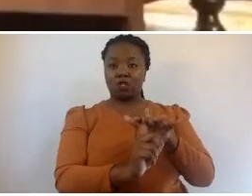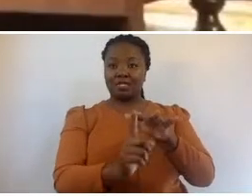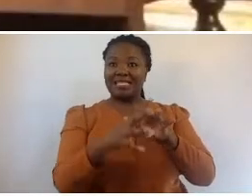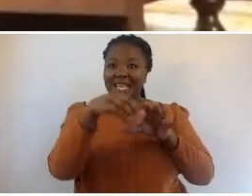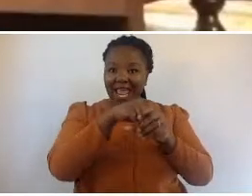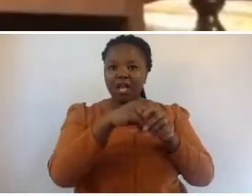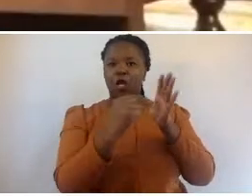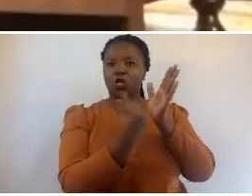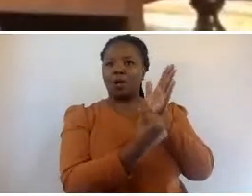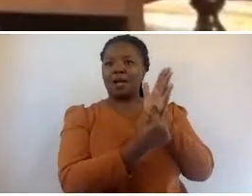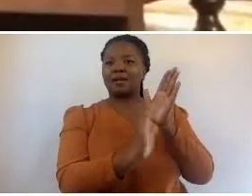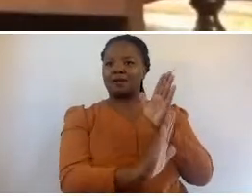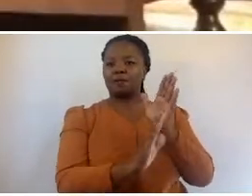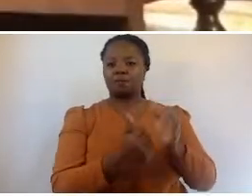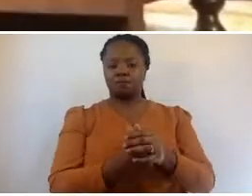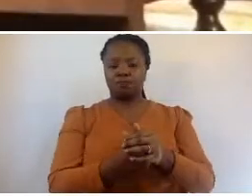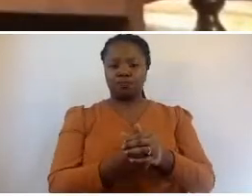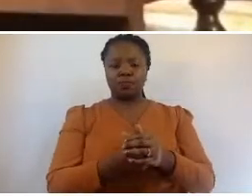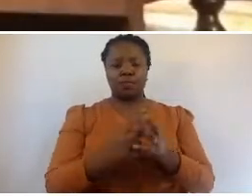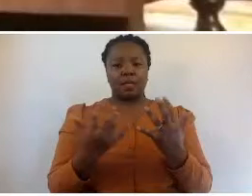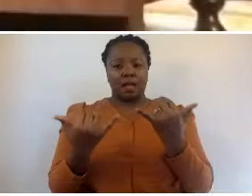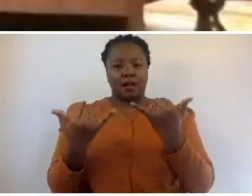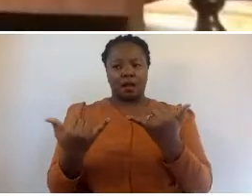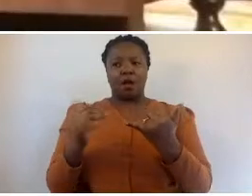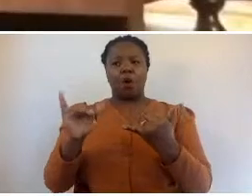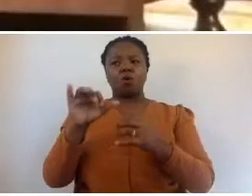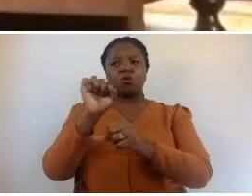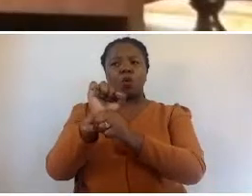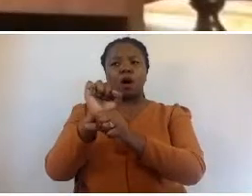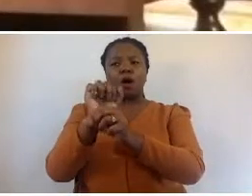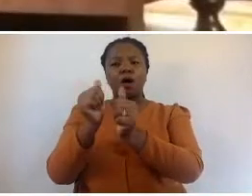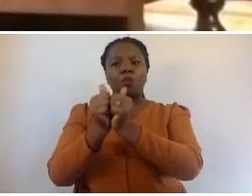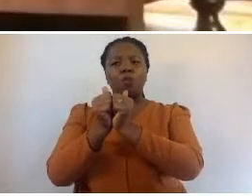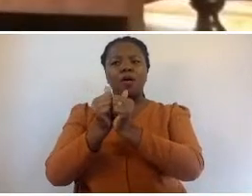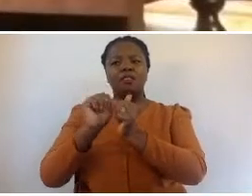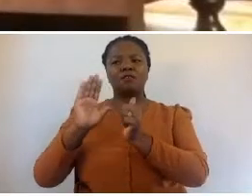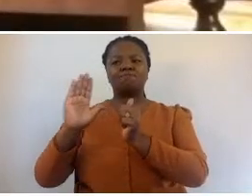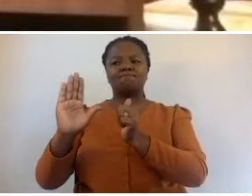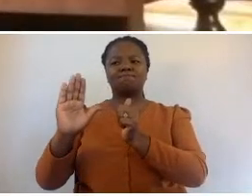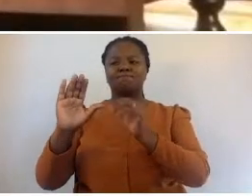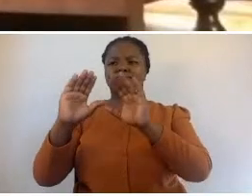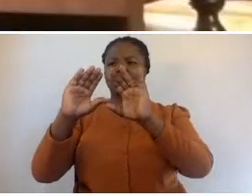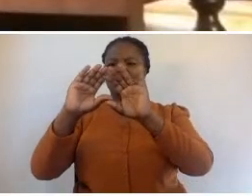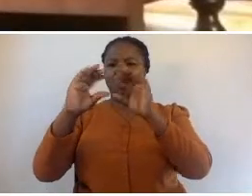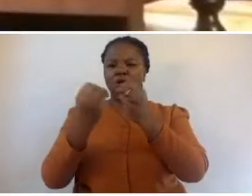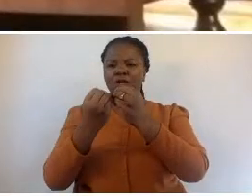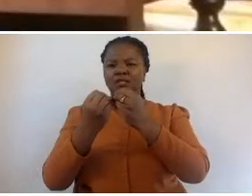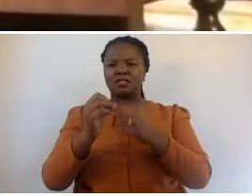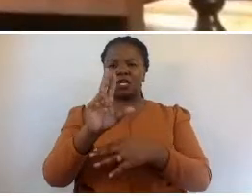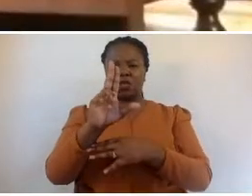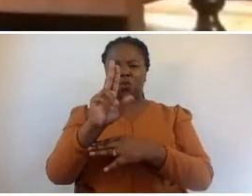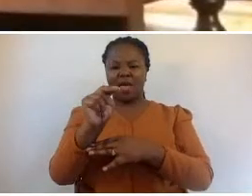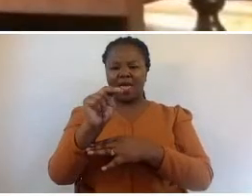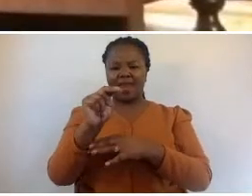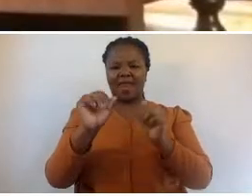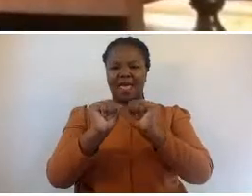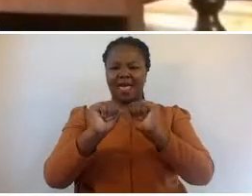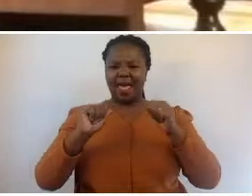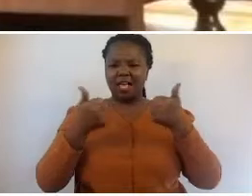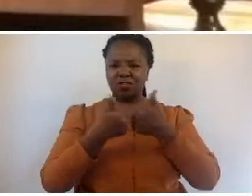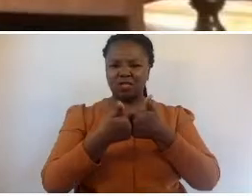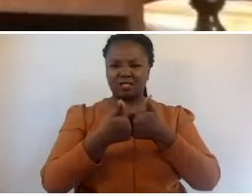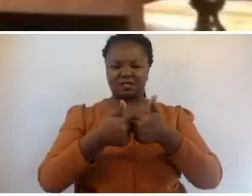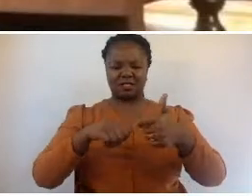Ouganda. Nous travaillons également avec d'autres organisations. Nous avons les organismes des Nations Unies,